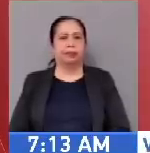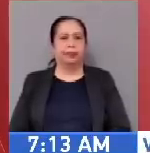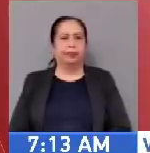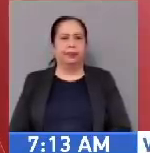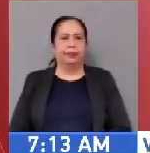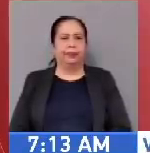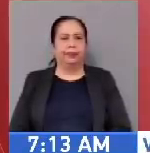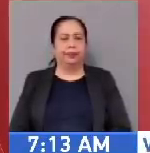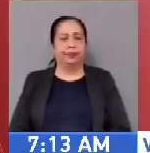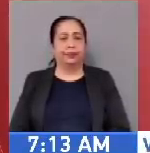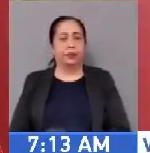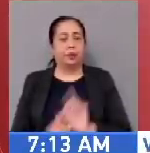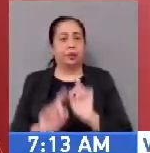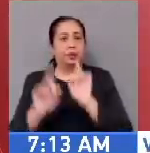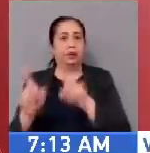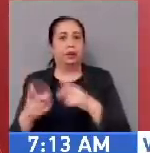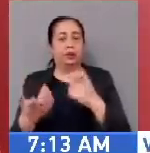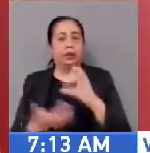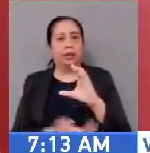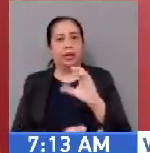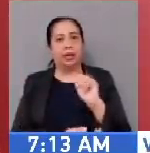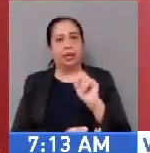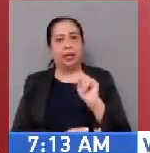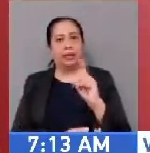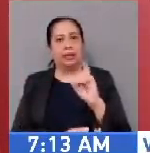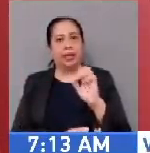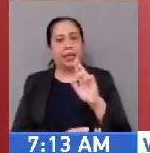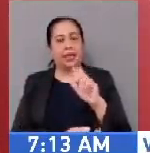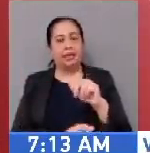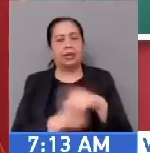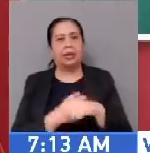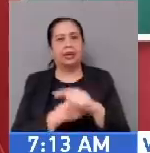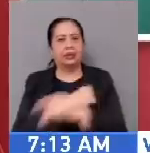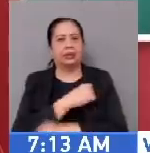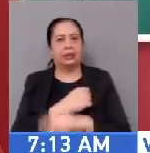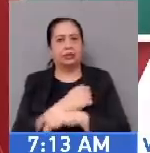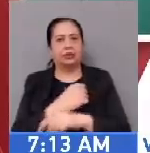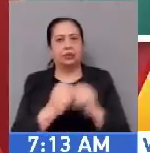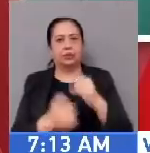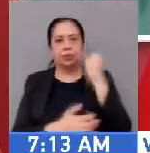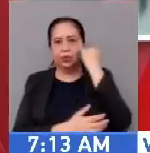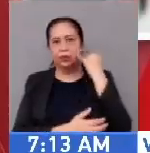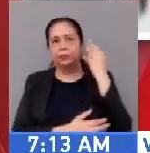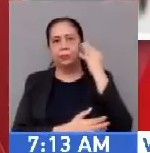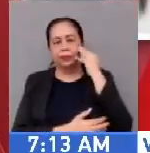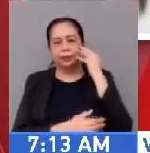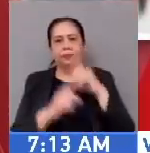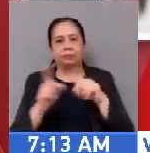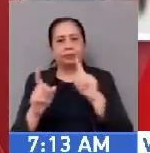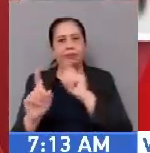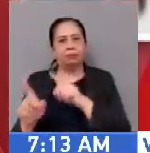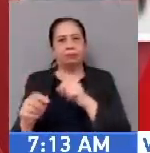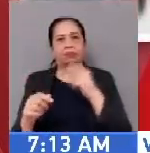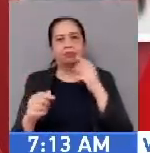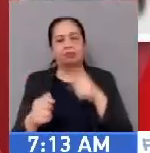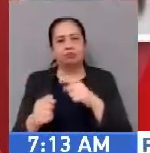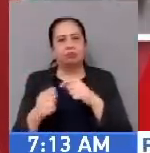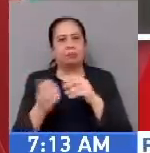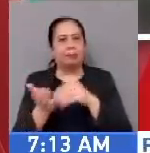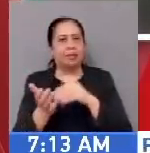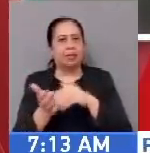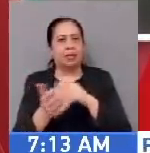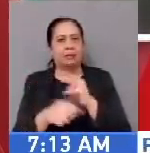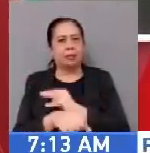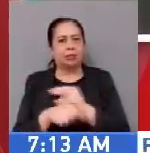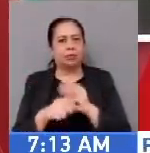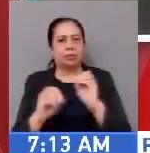Nagtungo sa Candelaria sa Quezon si Dr. Jose Montemayor. Dumalo siya sa isang medical mission doon. Wala namang pampubliko aktibidad kahapon